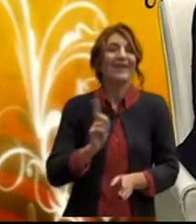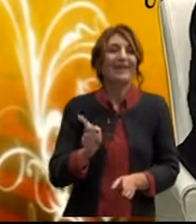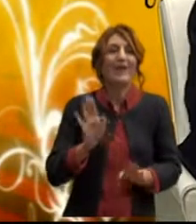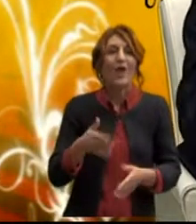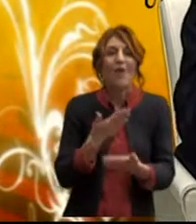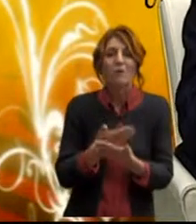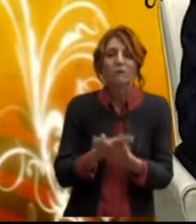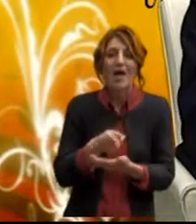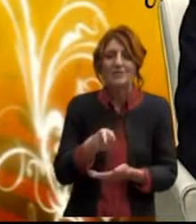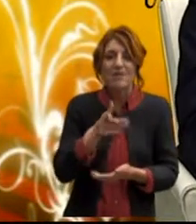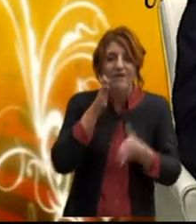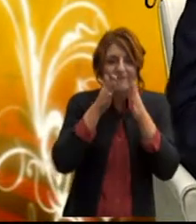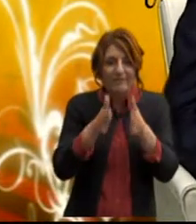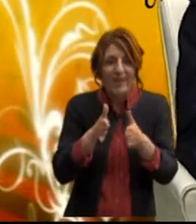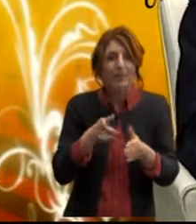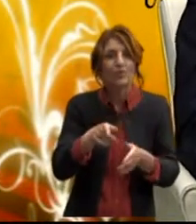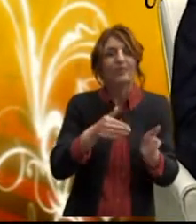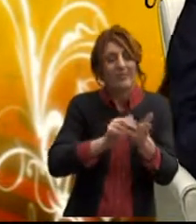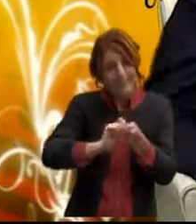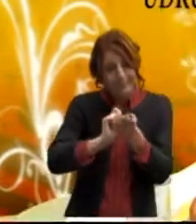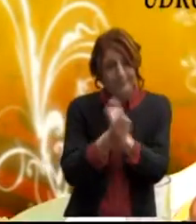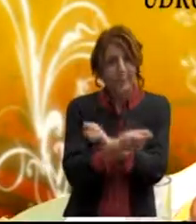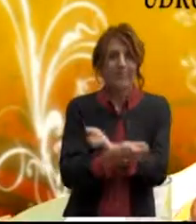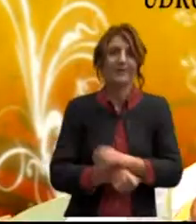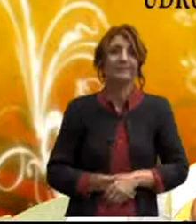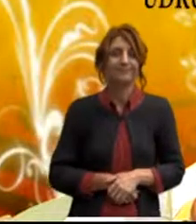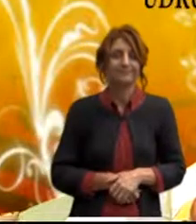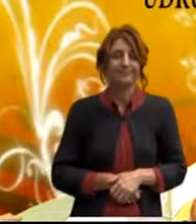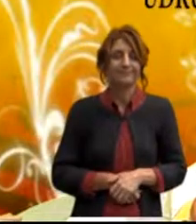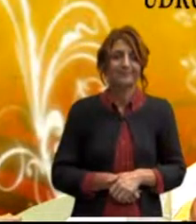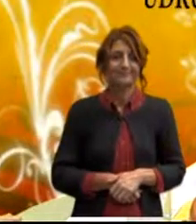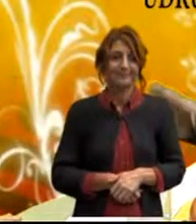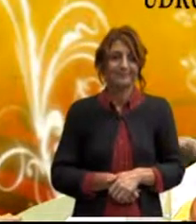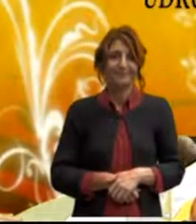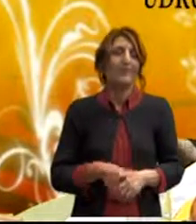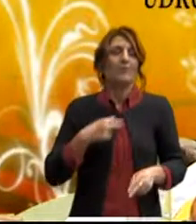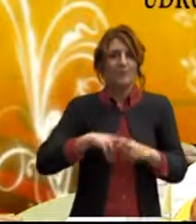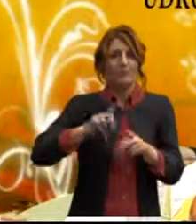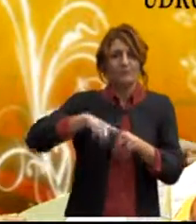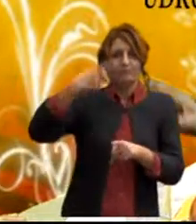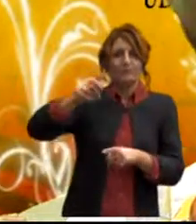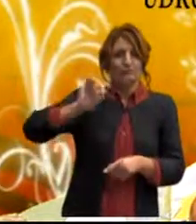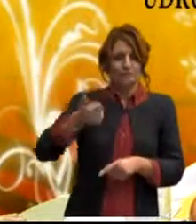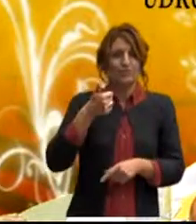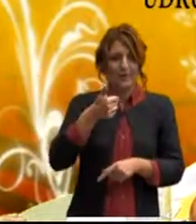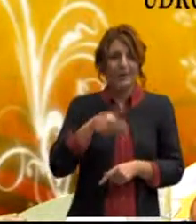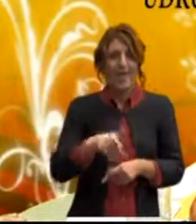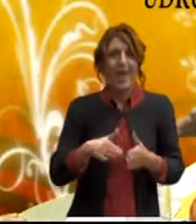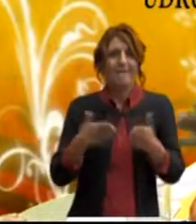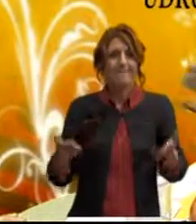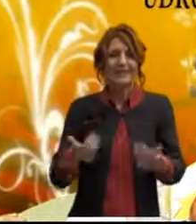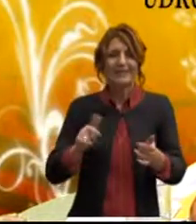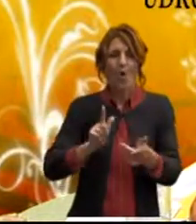bazična vjerovanja koja sada treba mijenjati. Dakle, eto. I u stvari, mi ćemo imati još jednu emisiju, malo taka, ne sad